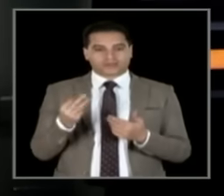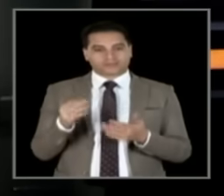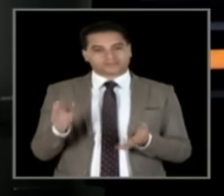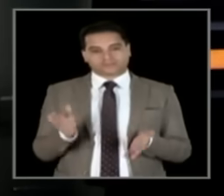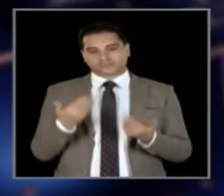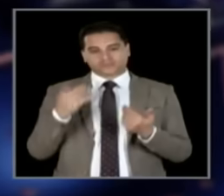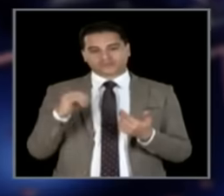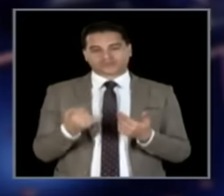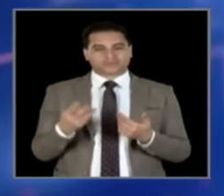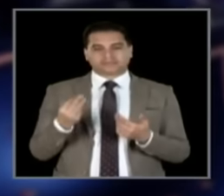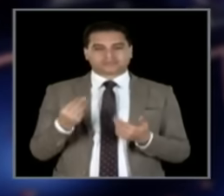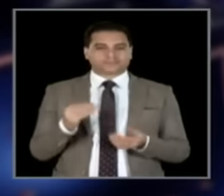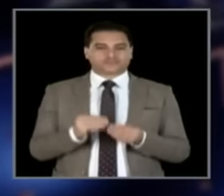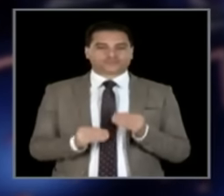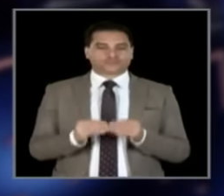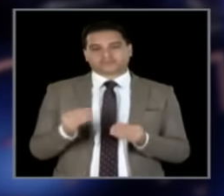نقطة؟